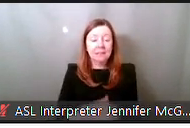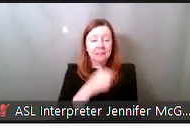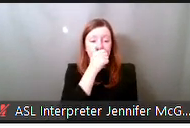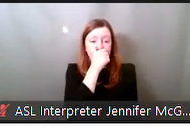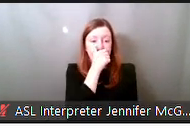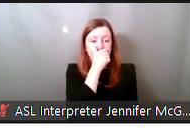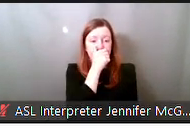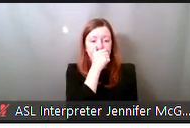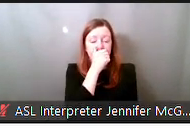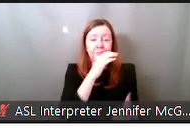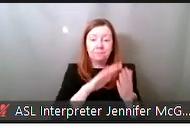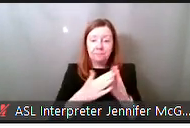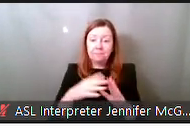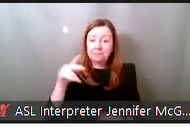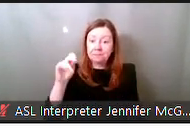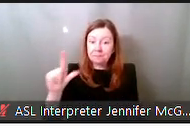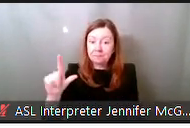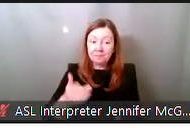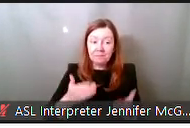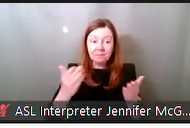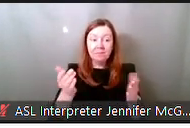如果没有办法找到避暑中心的话呢，你们也可以去用公共的游泳池，或者去一个喷水池的地方。在我们的公共游泳池呢，我们